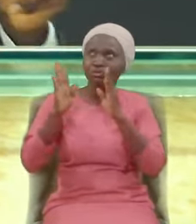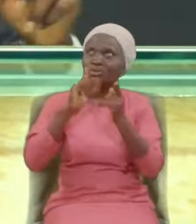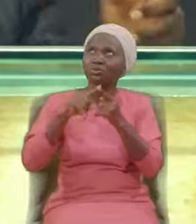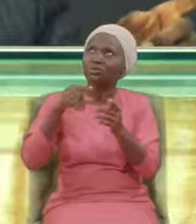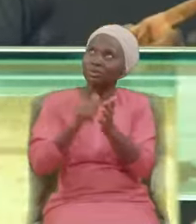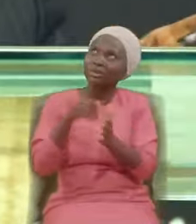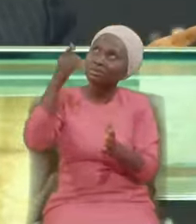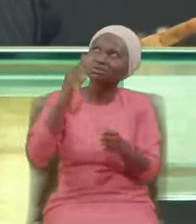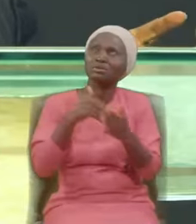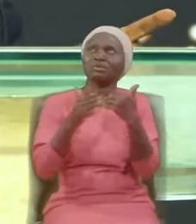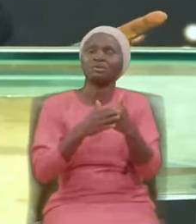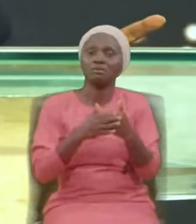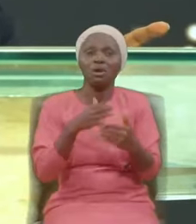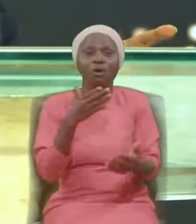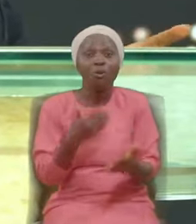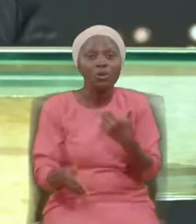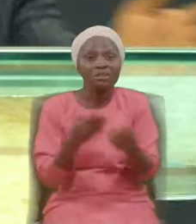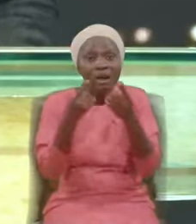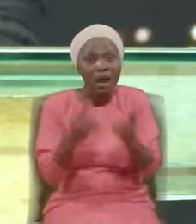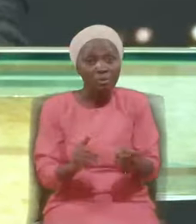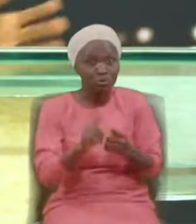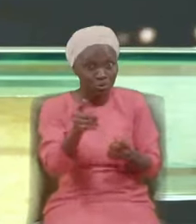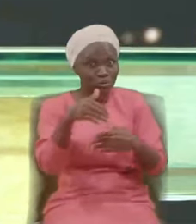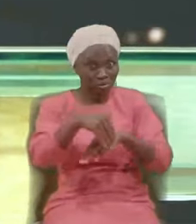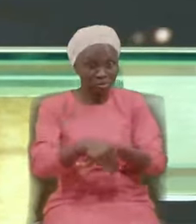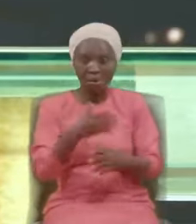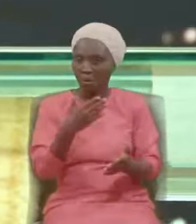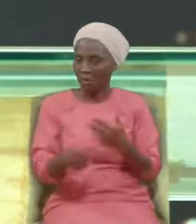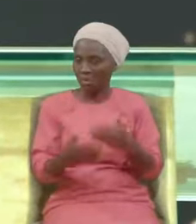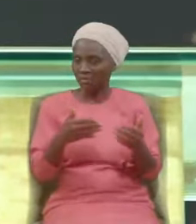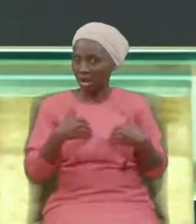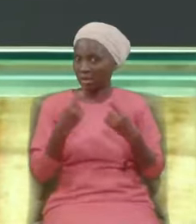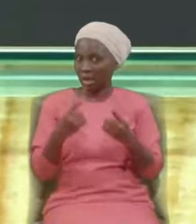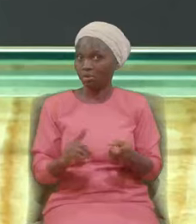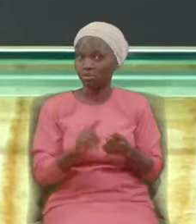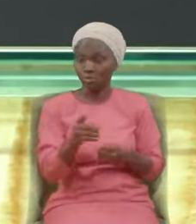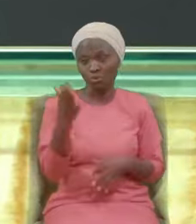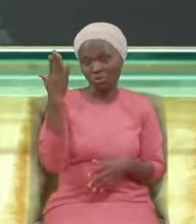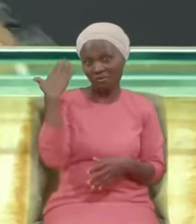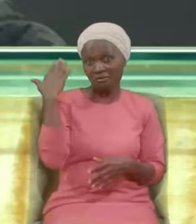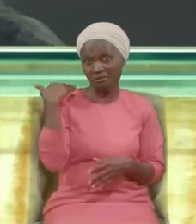ciel. Quel que soit ce qui vous arrive ce soir, quel que soit